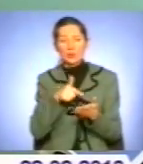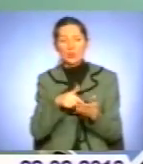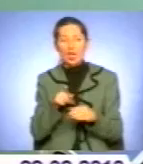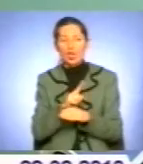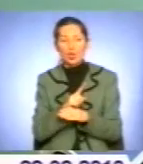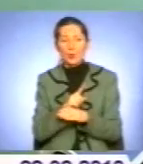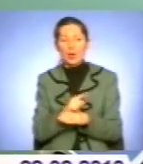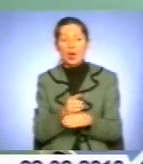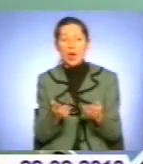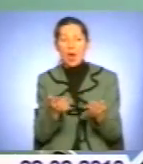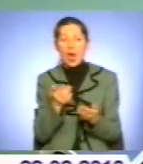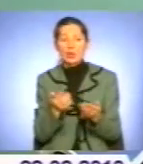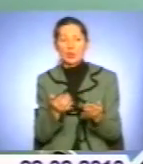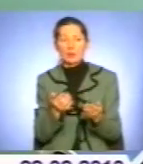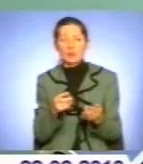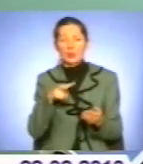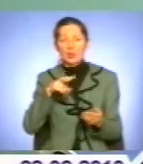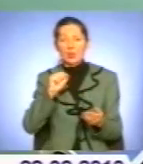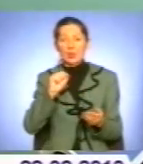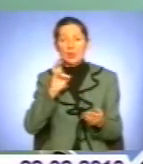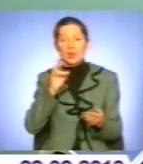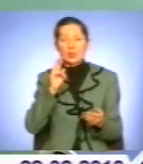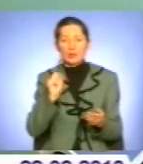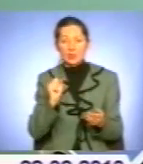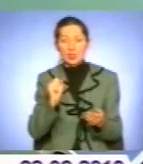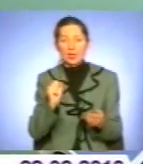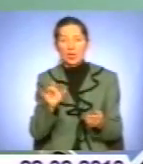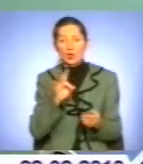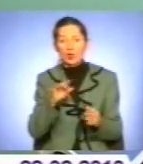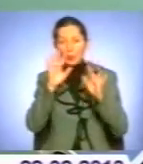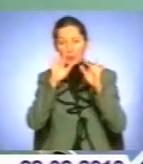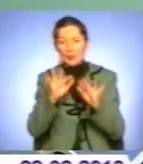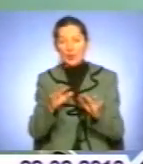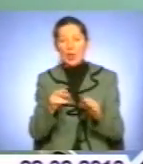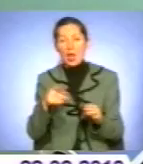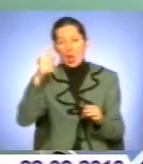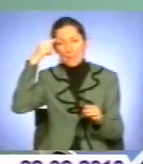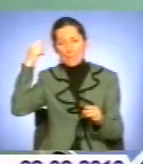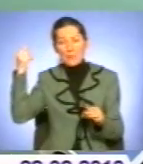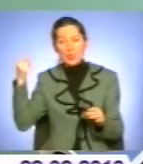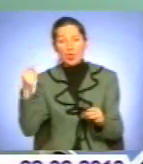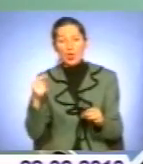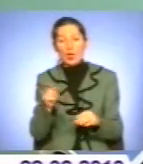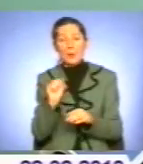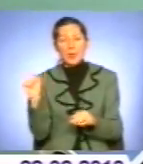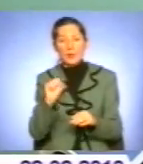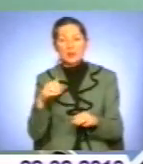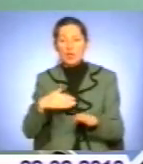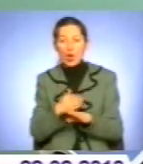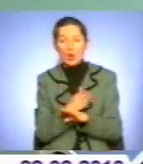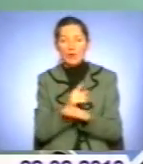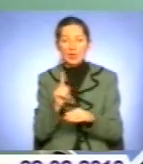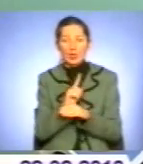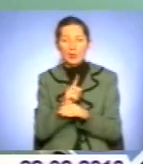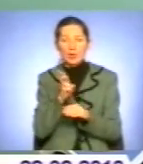Тернополя. Проте Лановецький район з інформаційних технологій, педагогіки, психології, Теребовлянський район з географії,